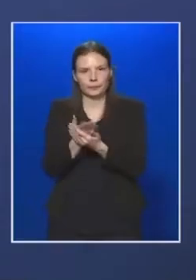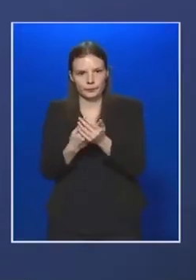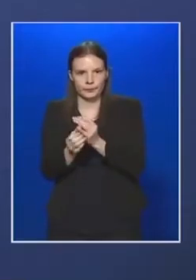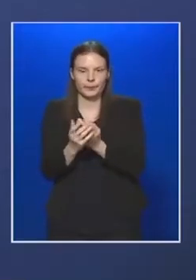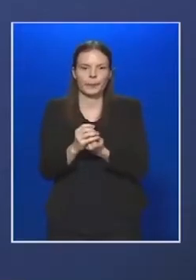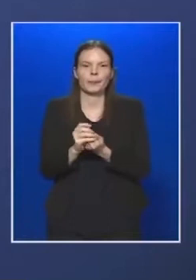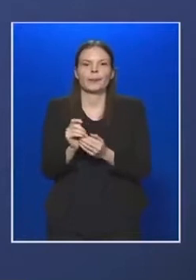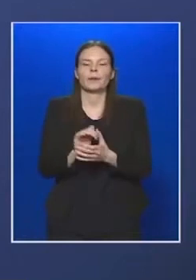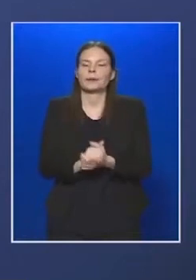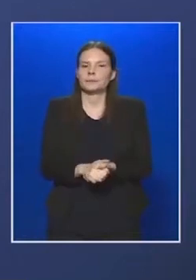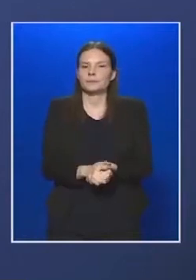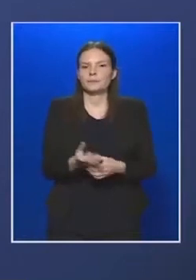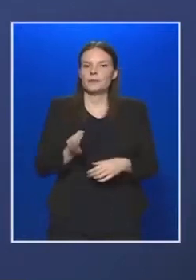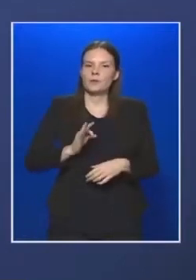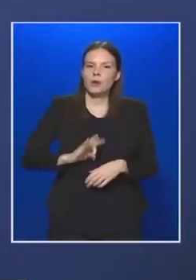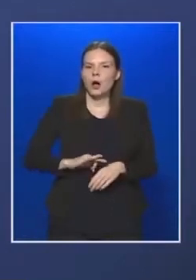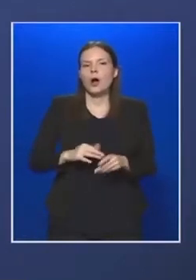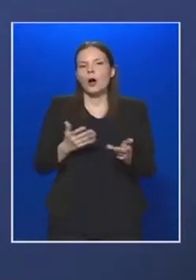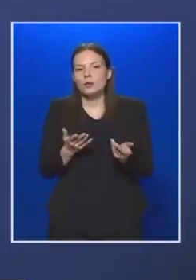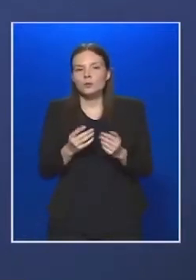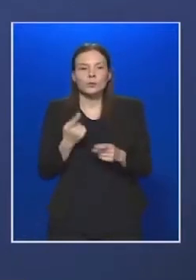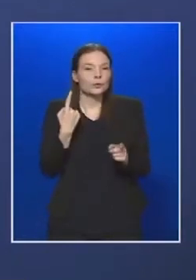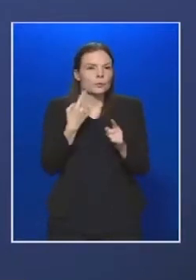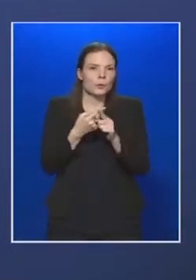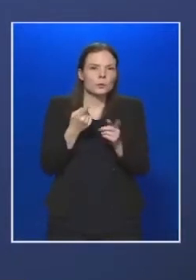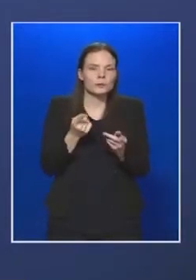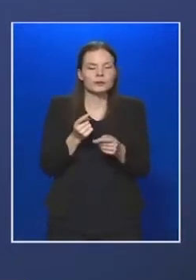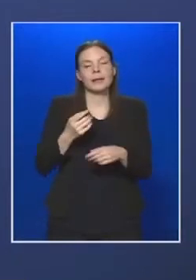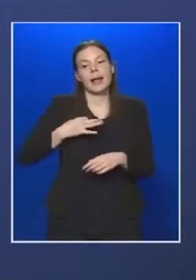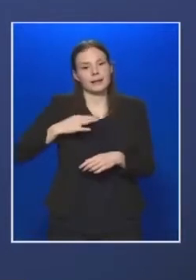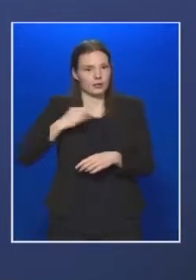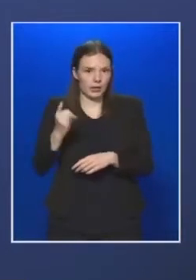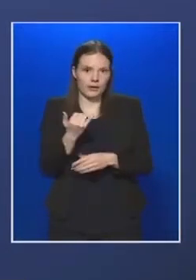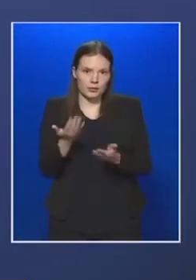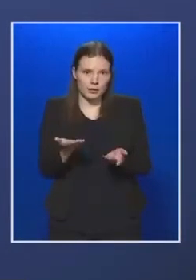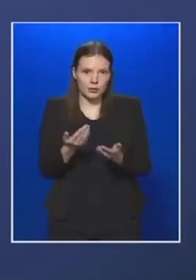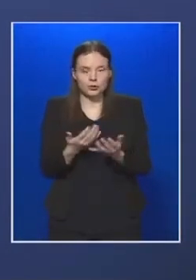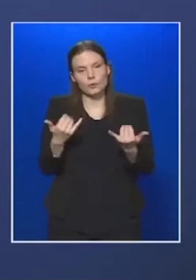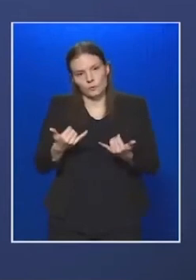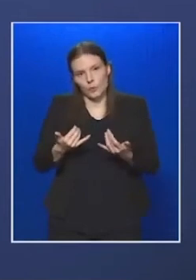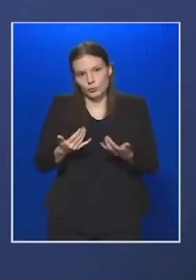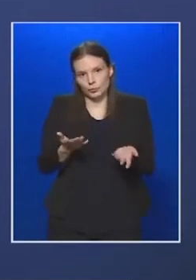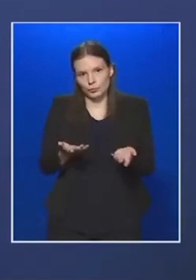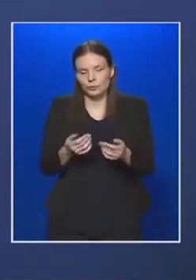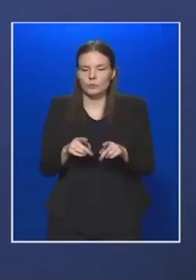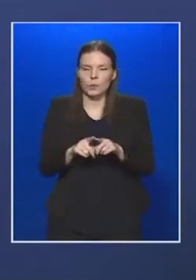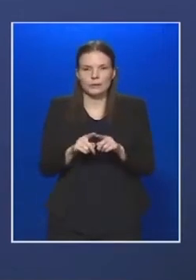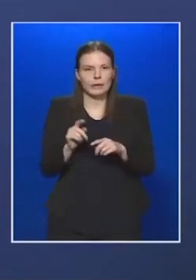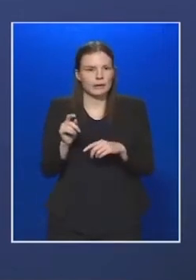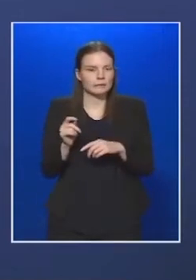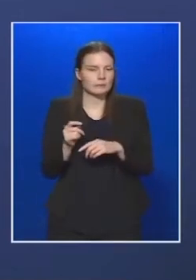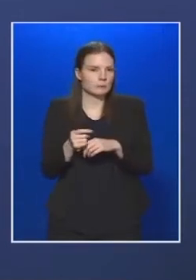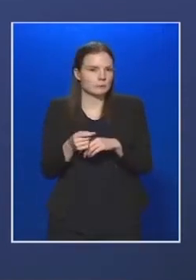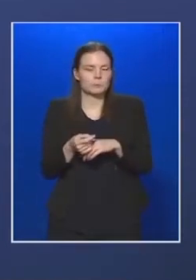hasznos és praktikus, ráadásul egészséges dolog is most, hogy ilyen ritka a